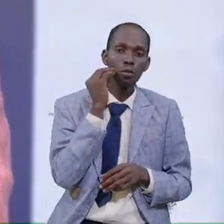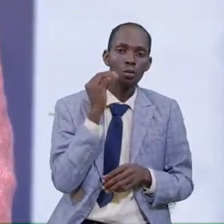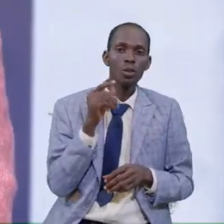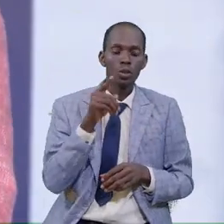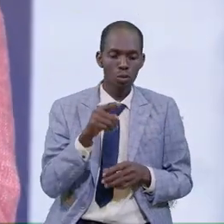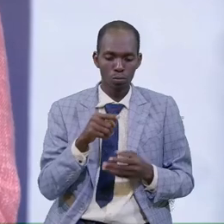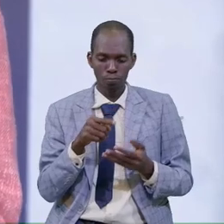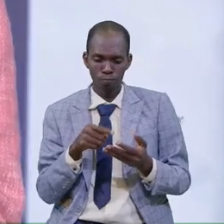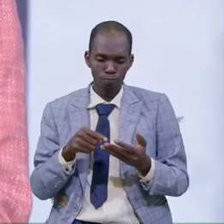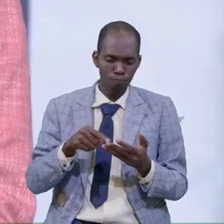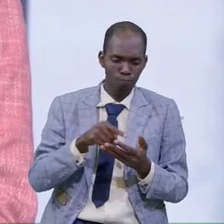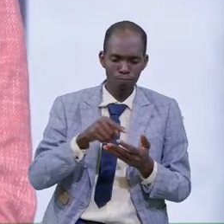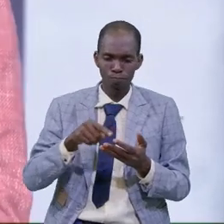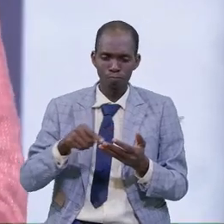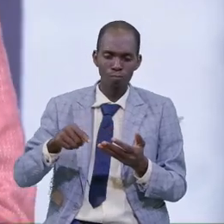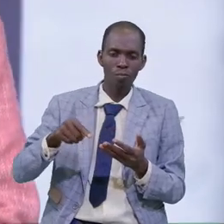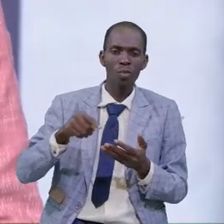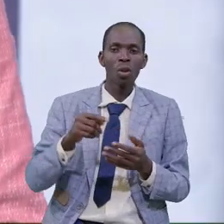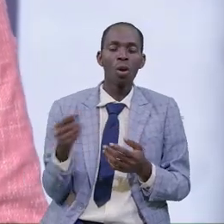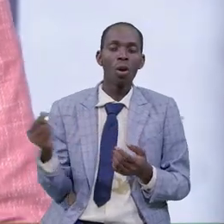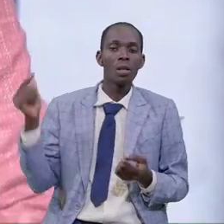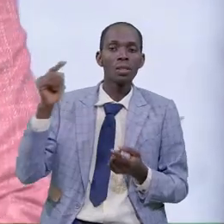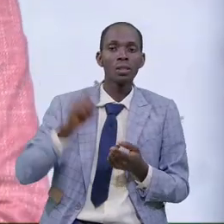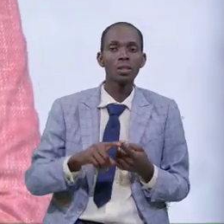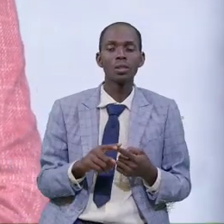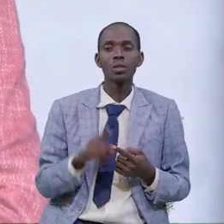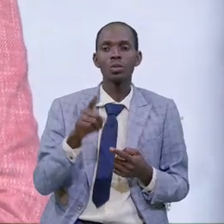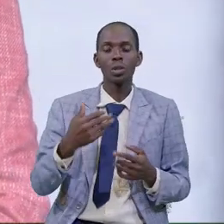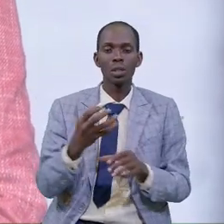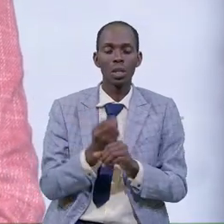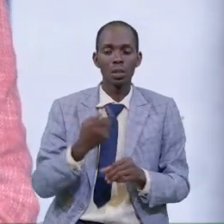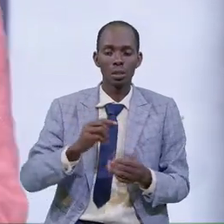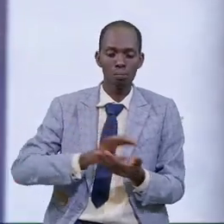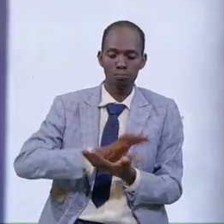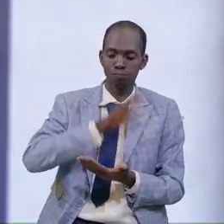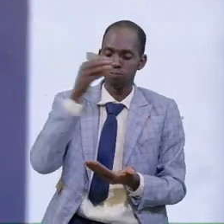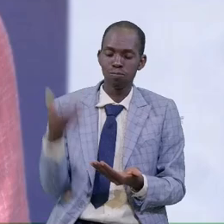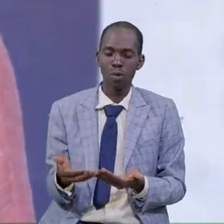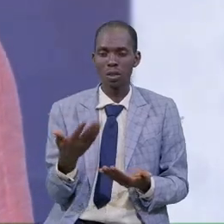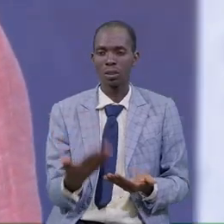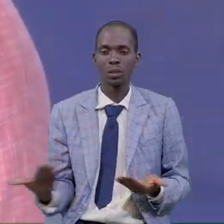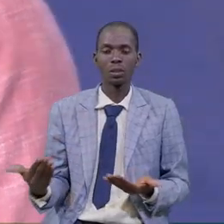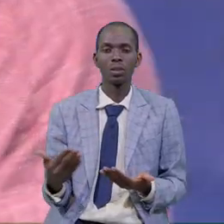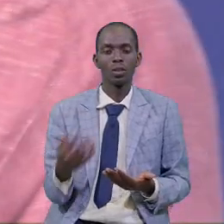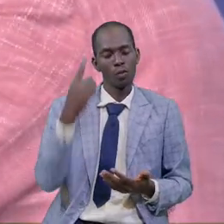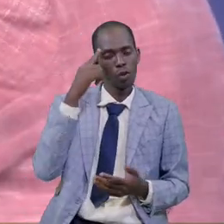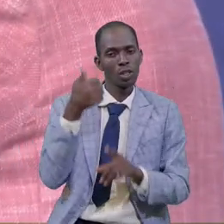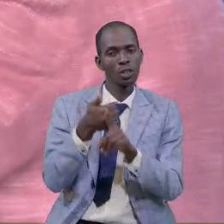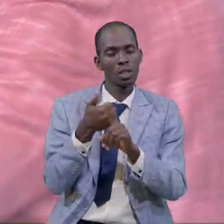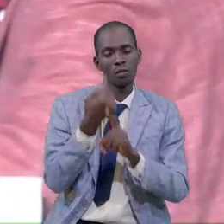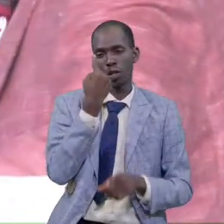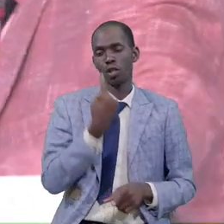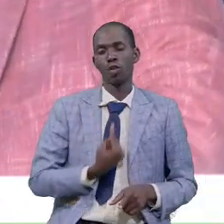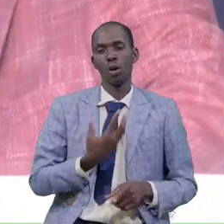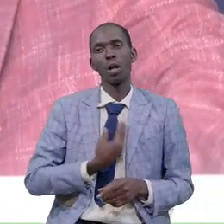tournes jusqu'à ce que le meilleur, le gros morceau vienne pour toi d'abord, tu mets ça dans la bouche. Et tu ne penses jamais